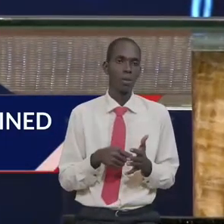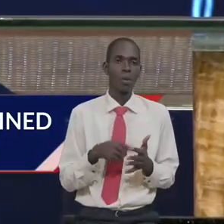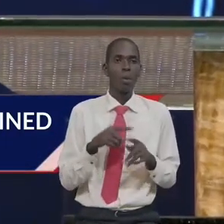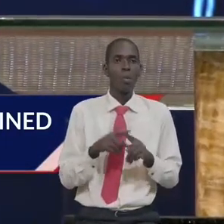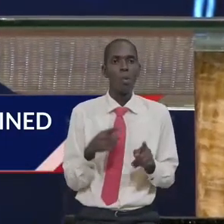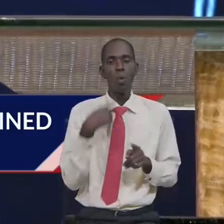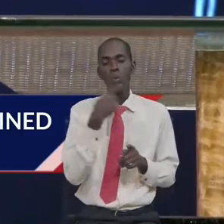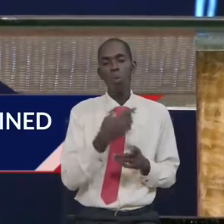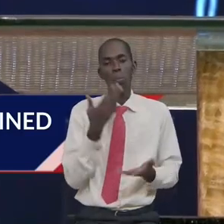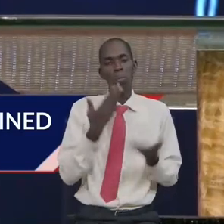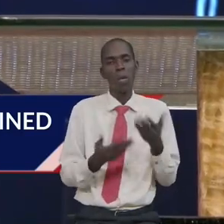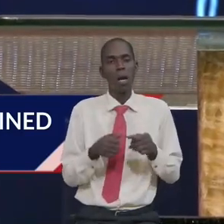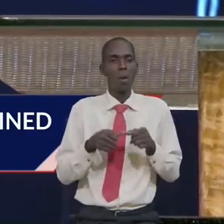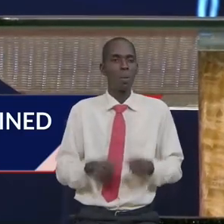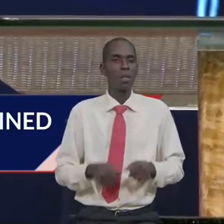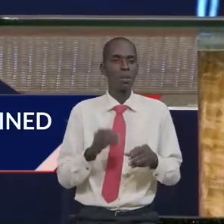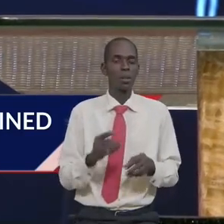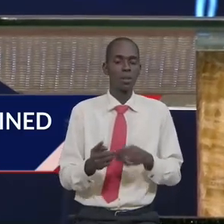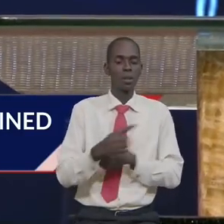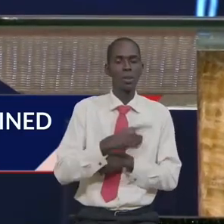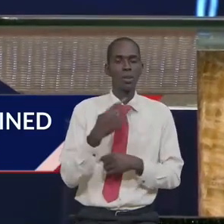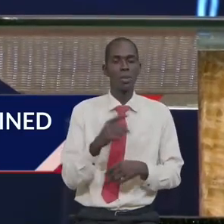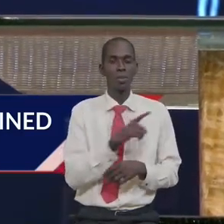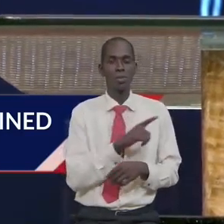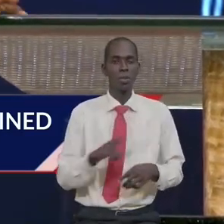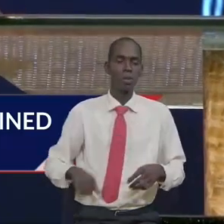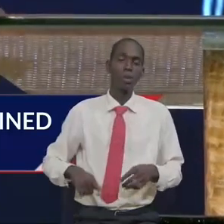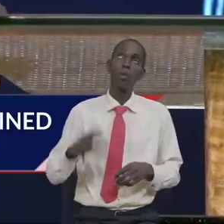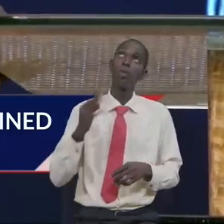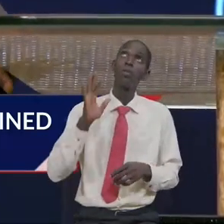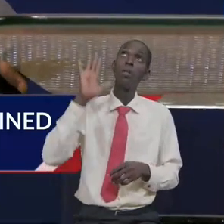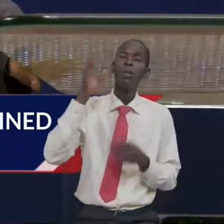ceci. Malachie 3, 2.